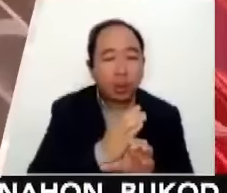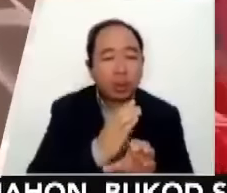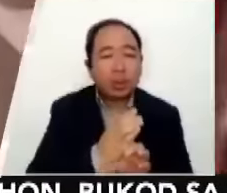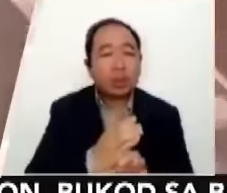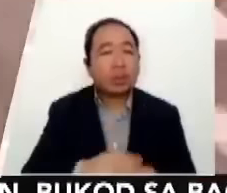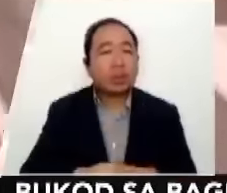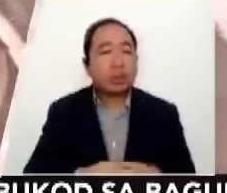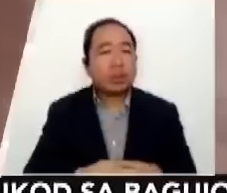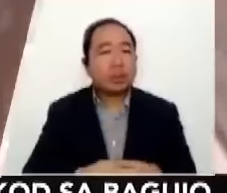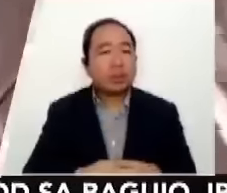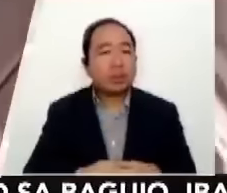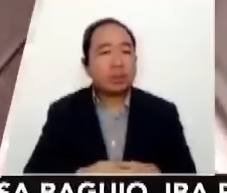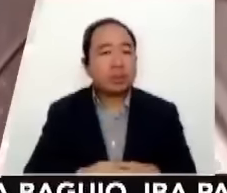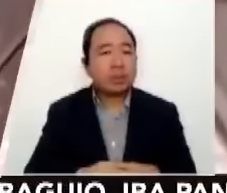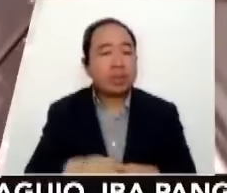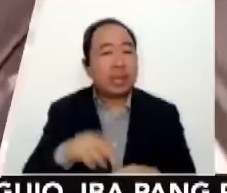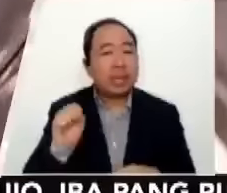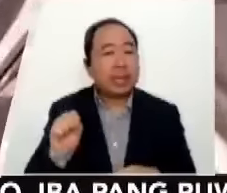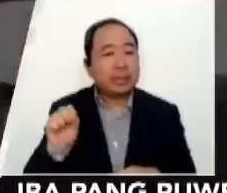SUV,